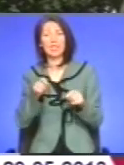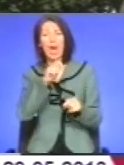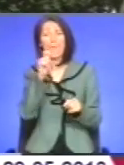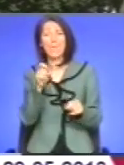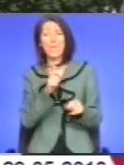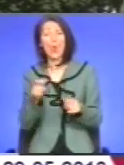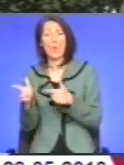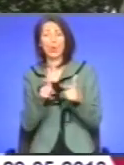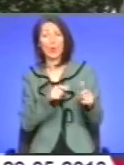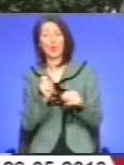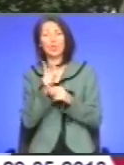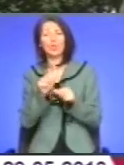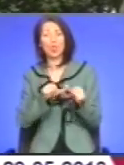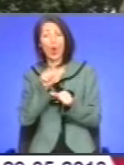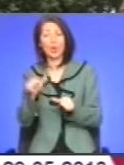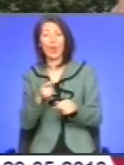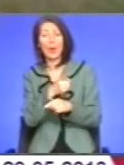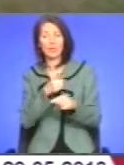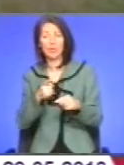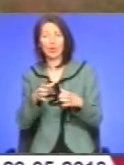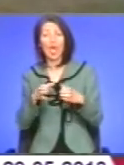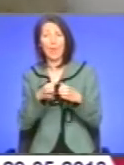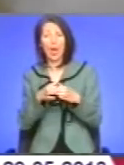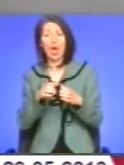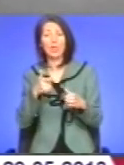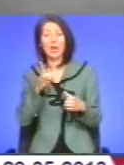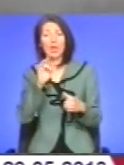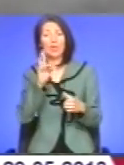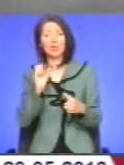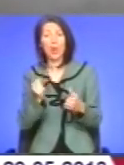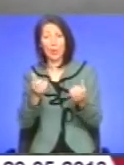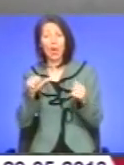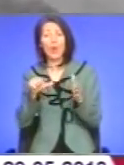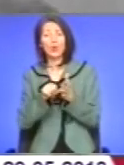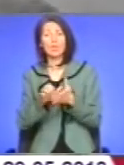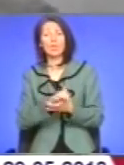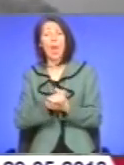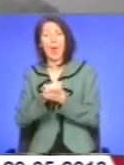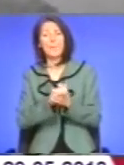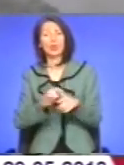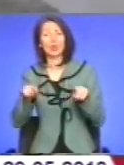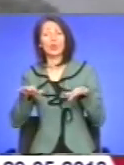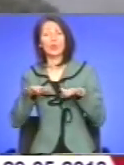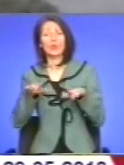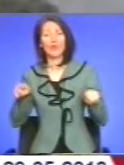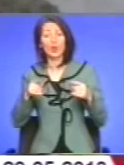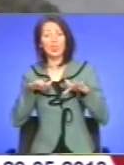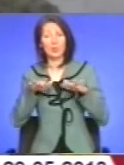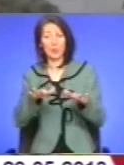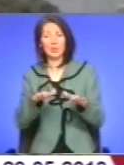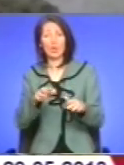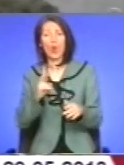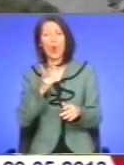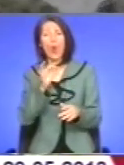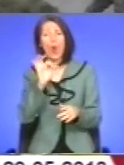окремої артилерійської бригади майор Андрій Грисько брав участь у миротворчій місії в складі багатонаціональних об'єднаних сил у провінції Косово